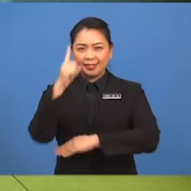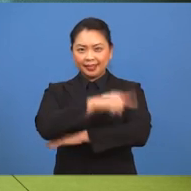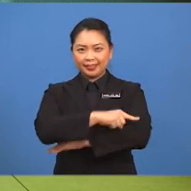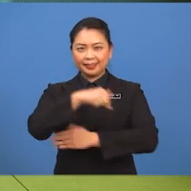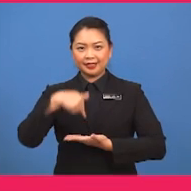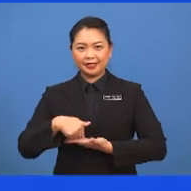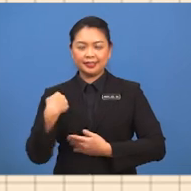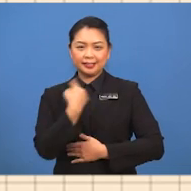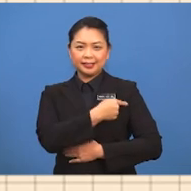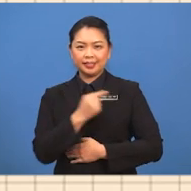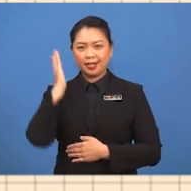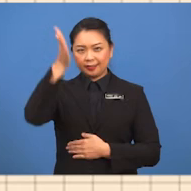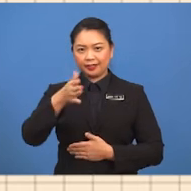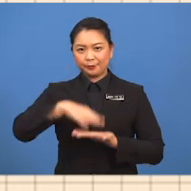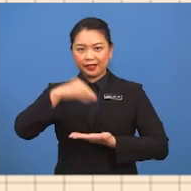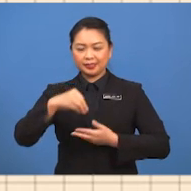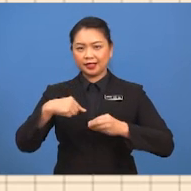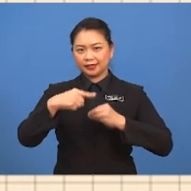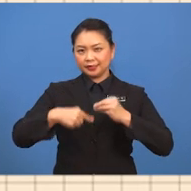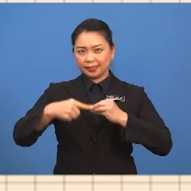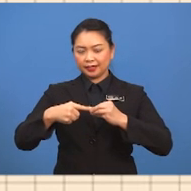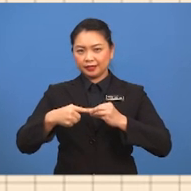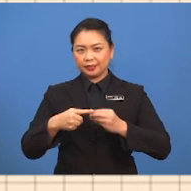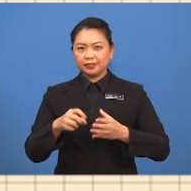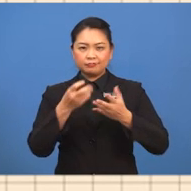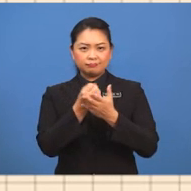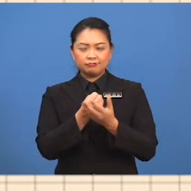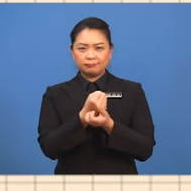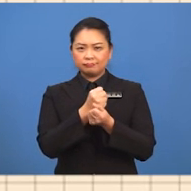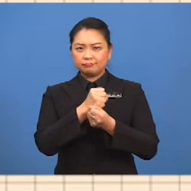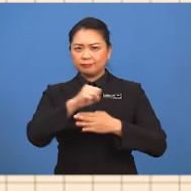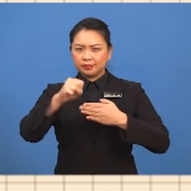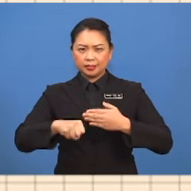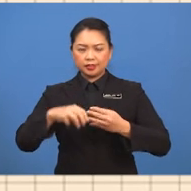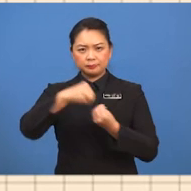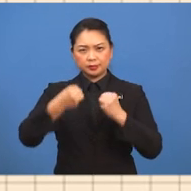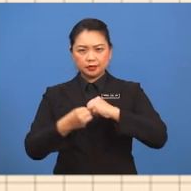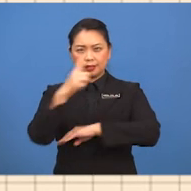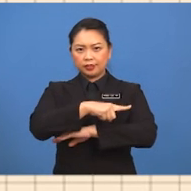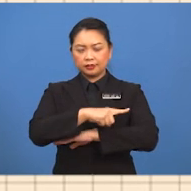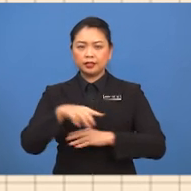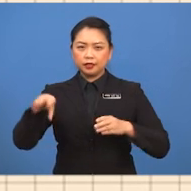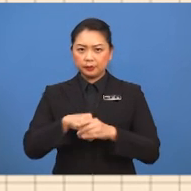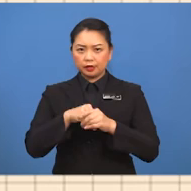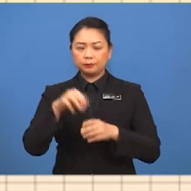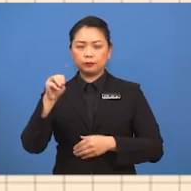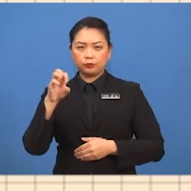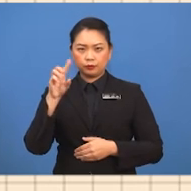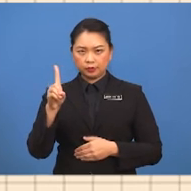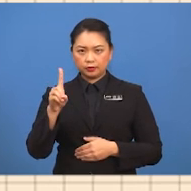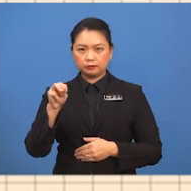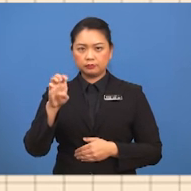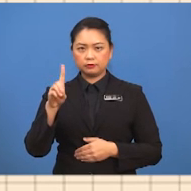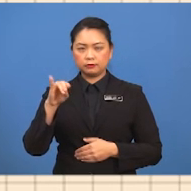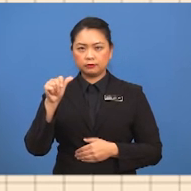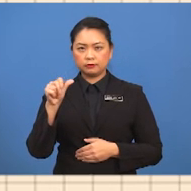ini kita akan belajar tentang menyelesaikan masalah harian yang melibatkan mod,